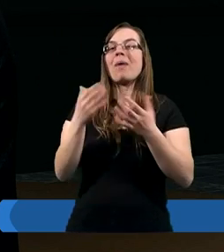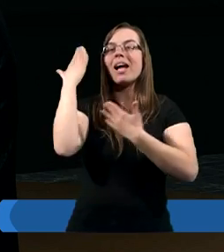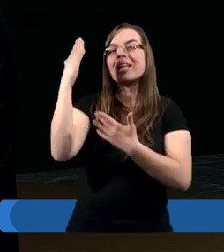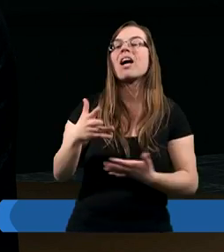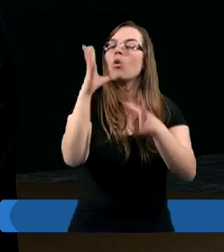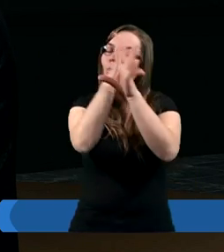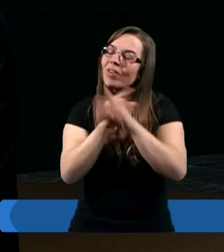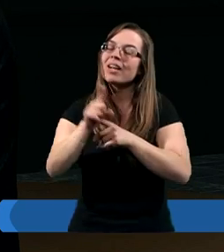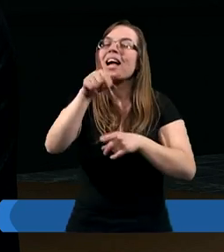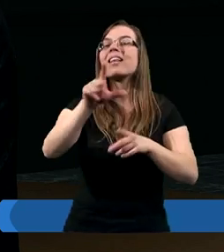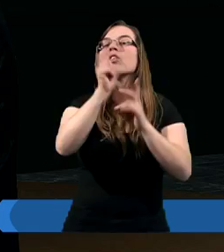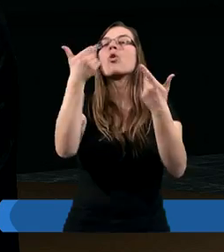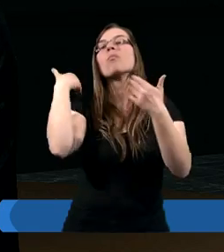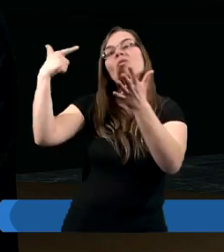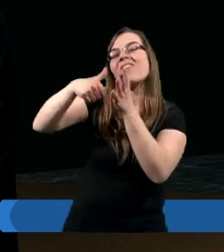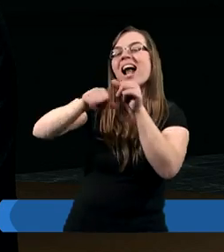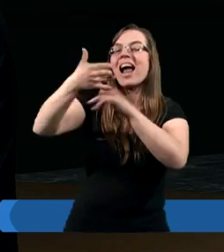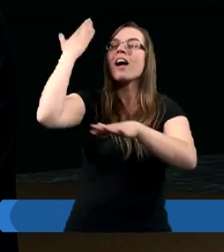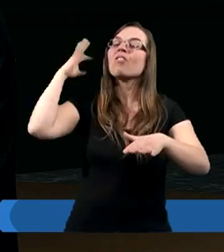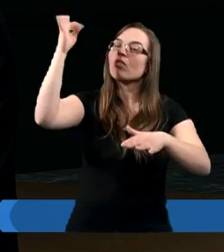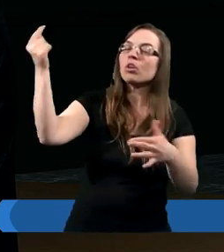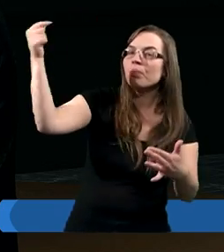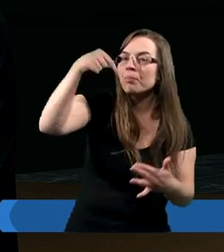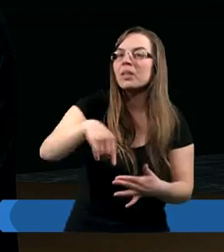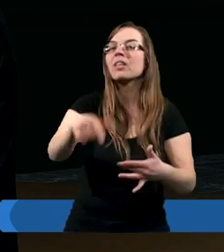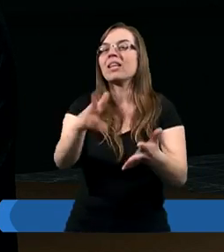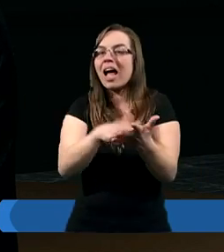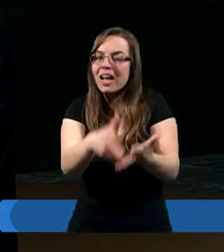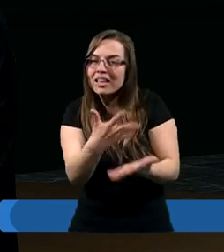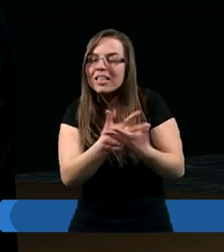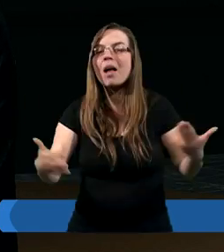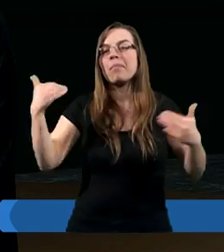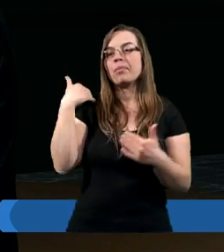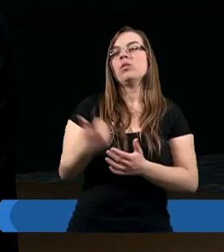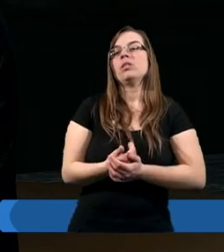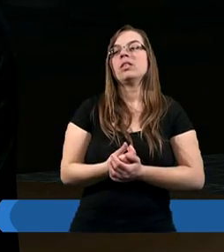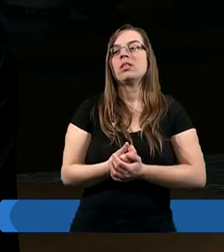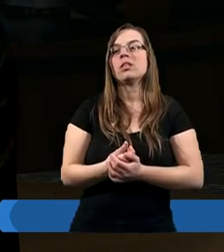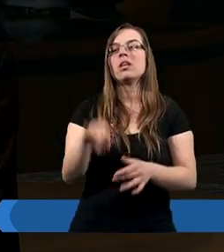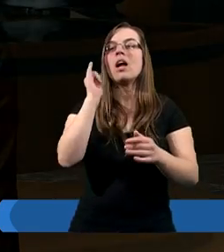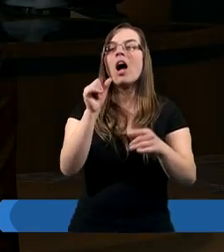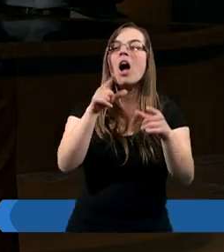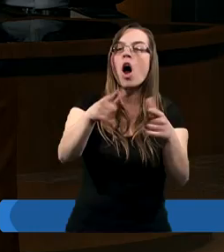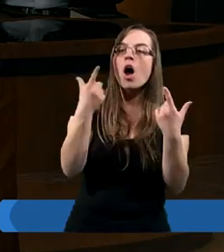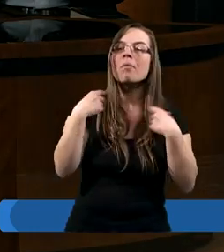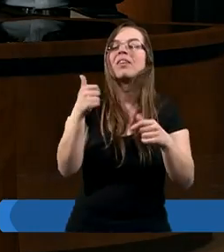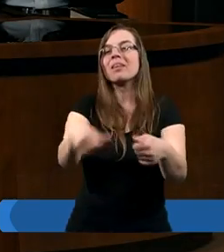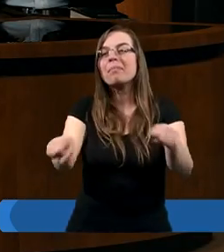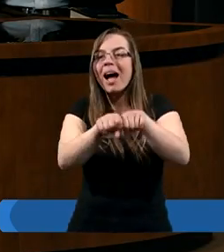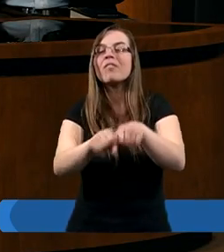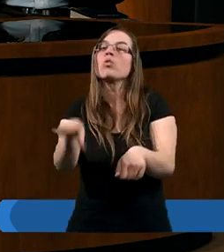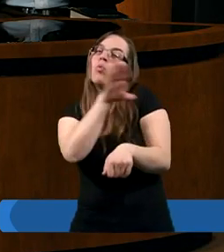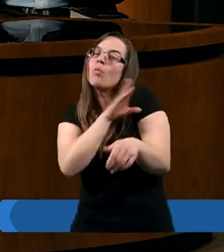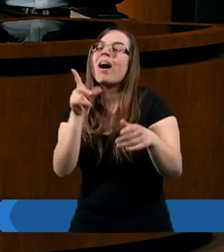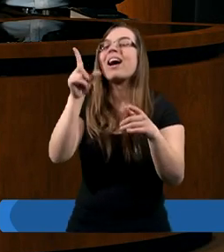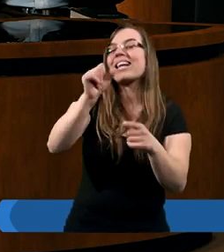uwielbić za to, co stało się 2000 lat temu, że Twój Syn przyszedł tutaj na tą grzeszną ziemię i jako ten sprawiedliwy